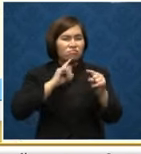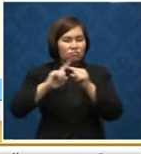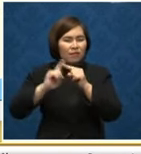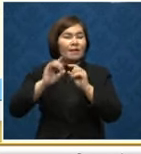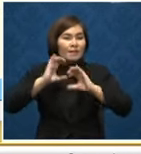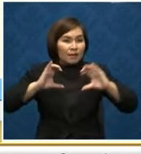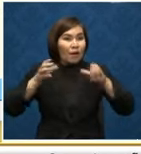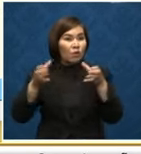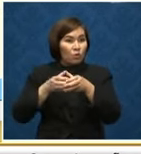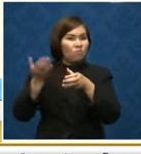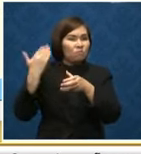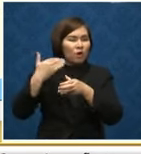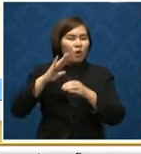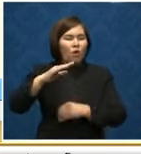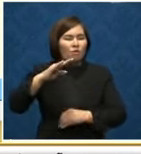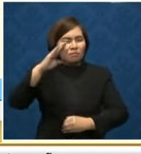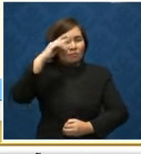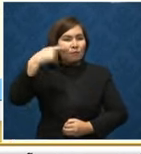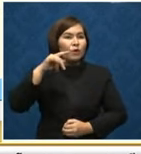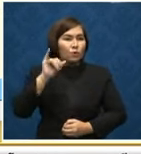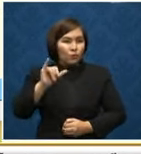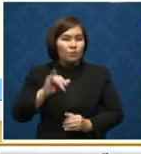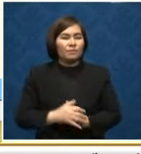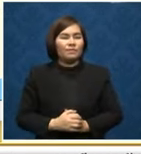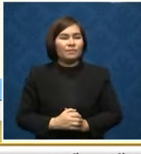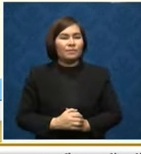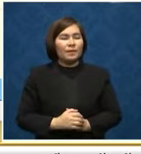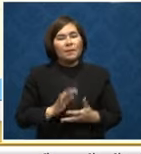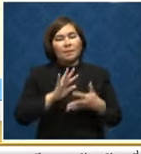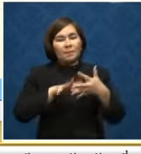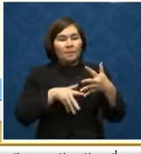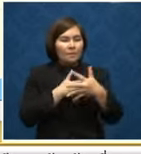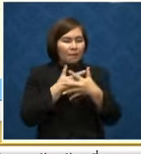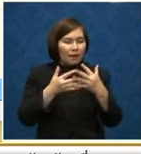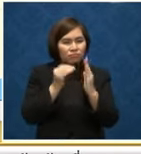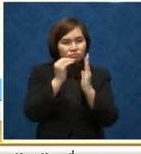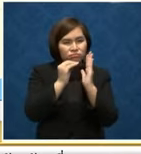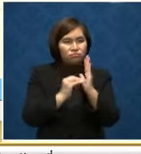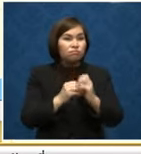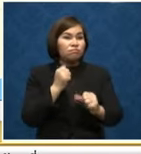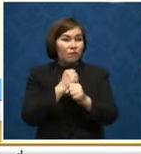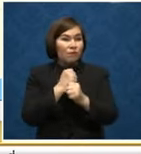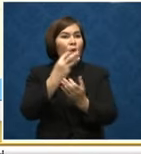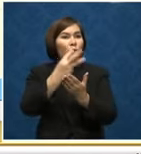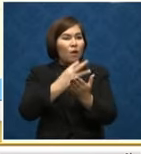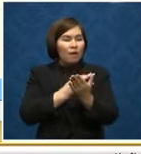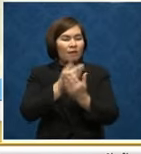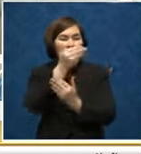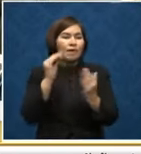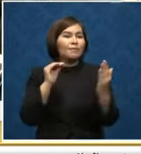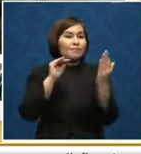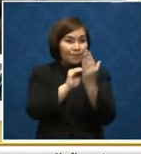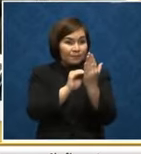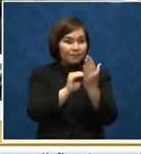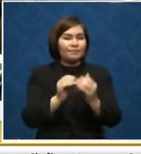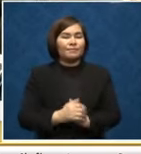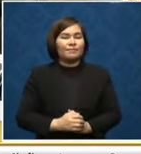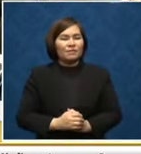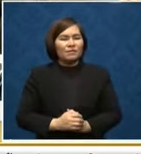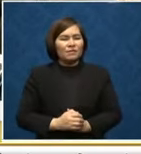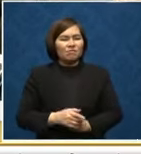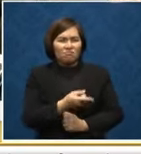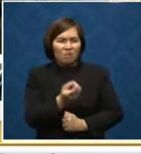านมาของพลเอกประยุทธ์จันทร์โอชาได้ออกเป็นแผนปฏิบัติการและก็เป็นวาระแห่งชาติสิ่งเหล่านี้จะบอกว่